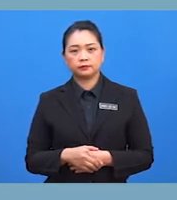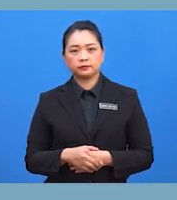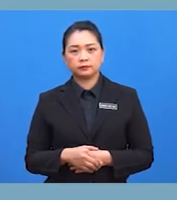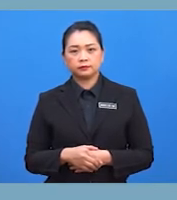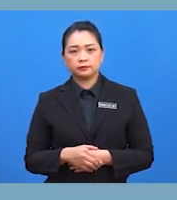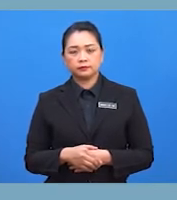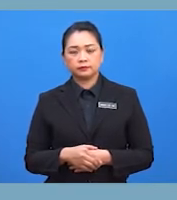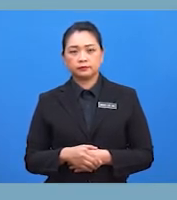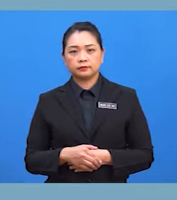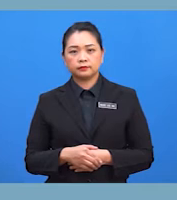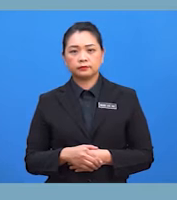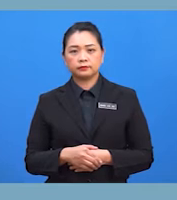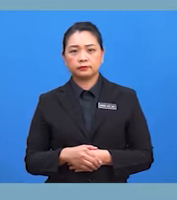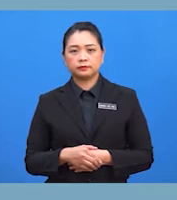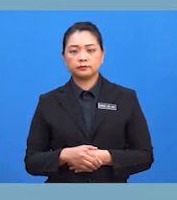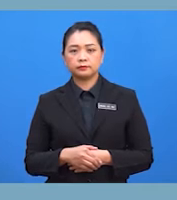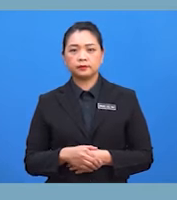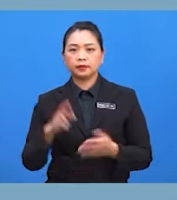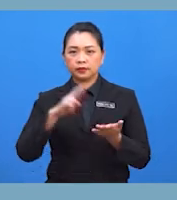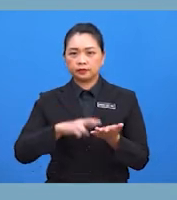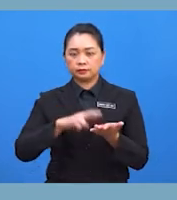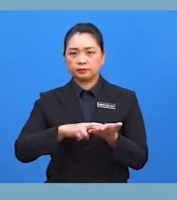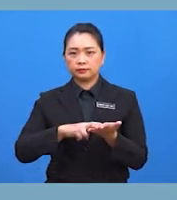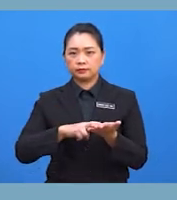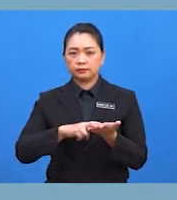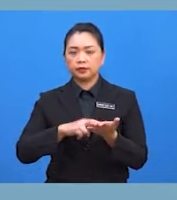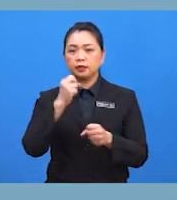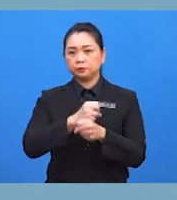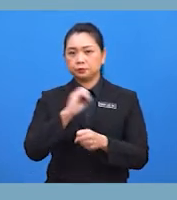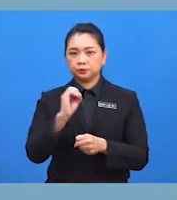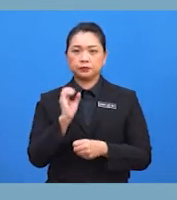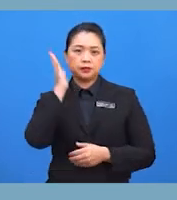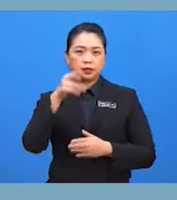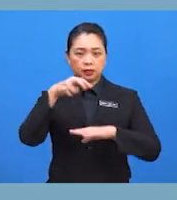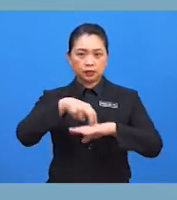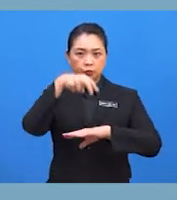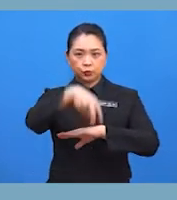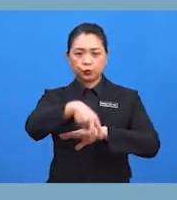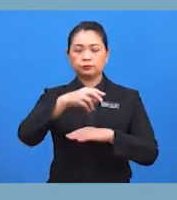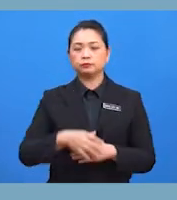3.38%. Rumusnya adalah kadar pengangguran akan menurun.